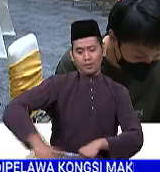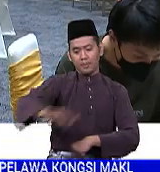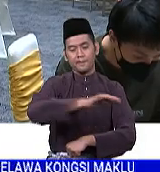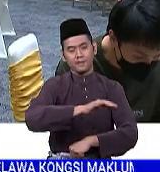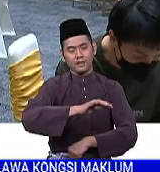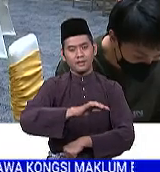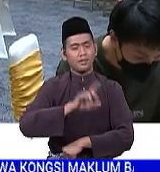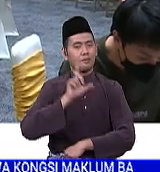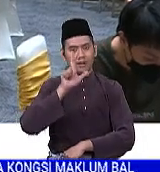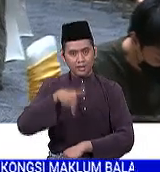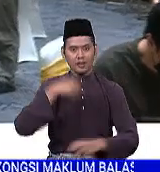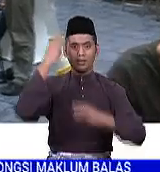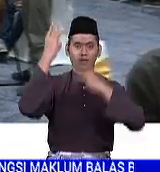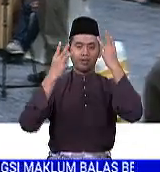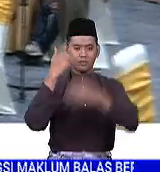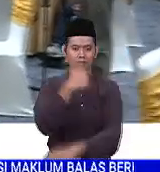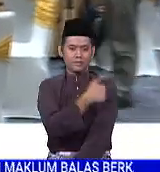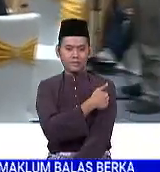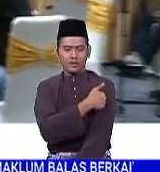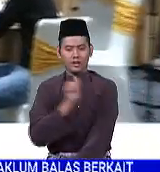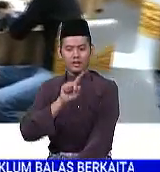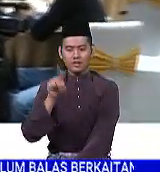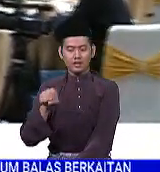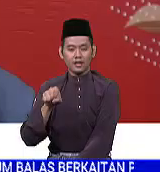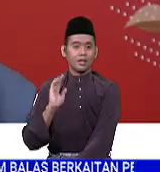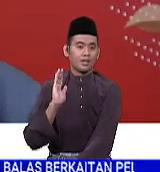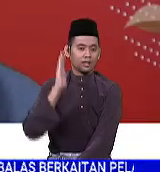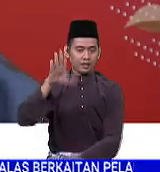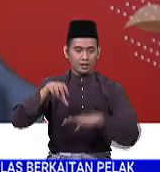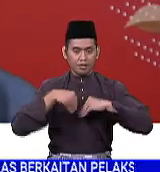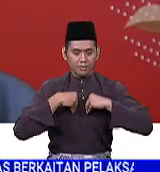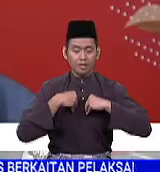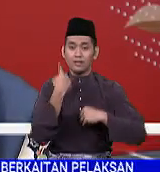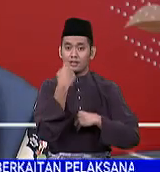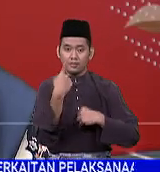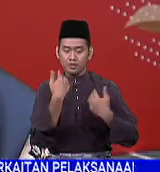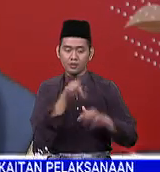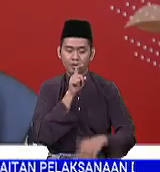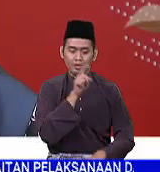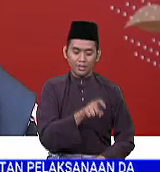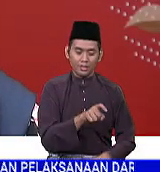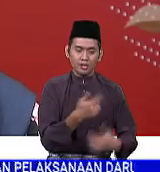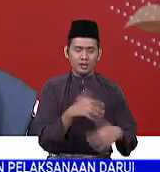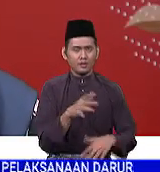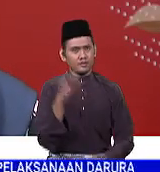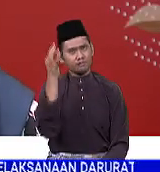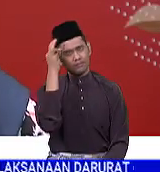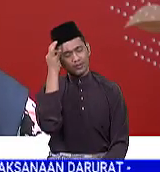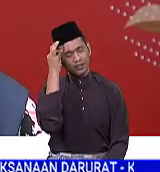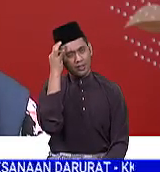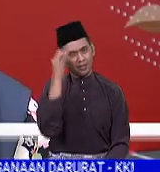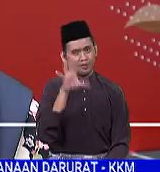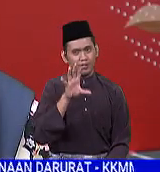supaya tidak bimbang dengan vaksin yang bakal diterima itu. Siapa yang dah book tu tapi masih 50-50,